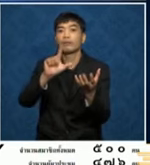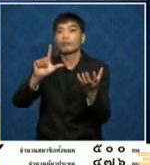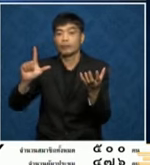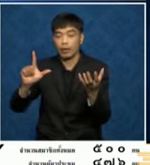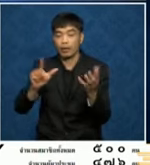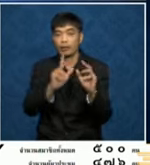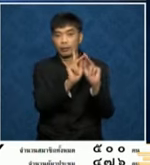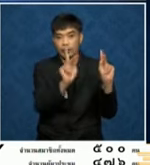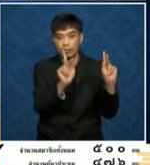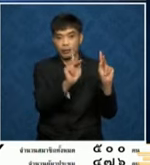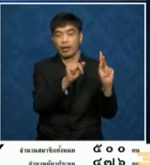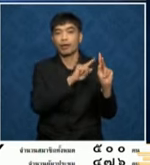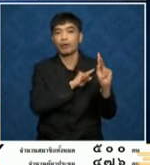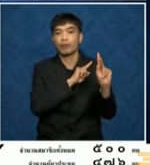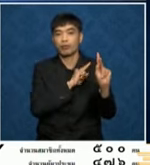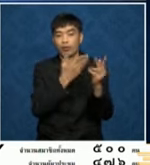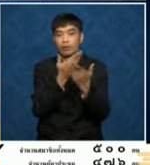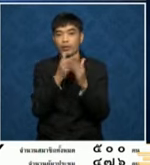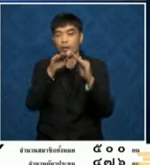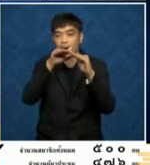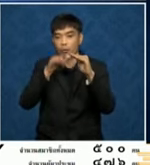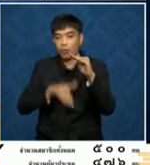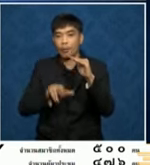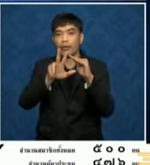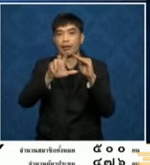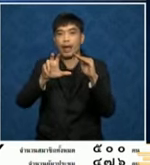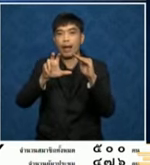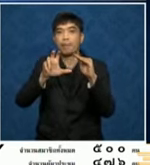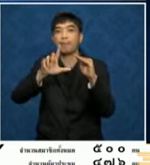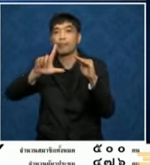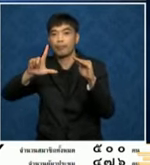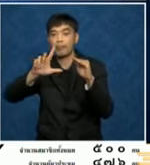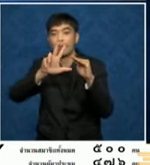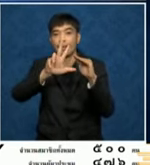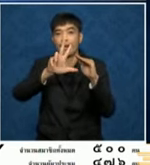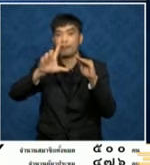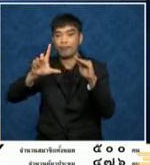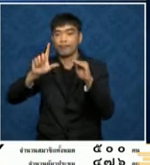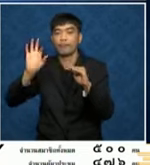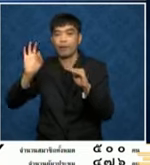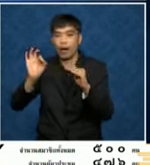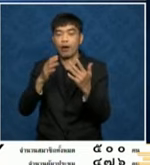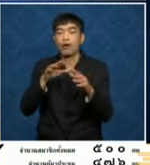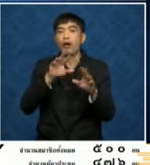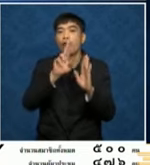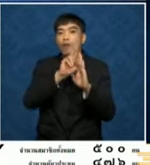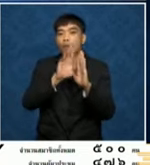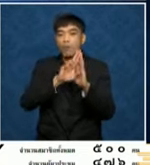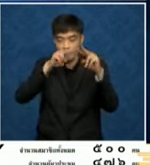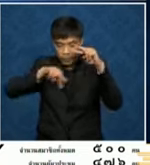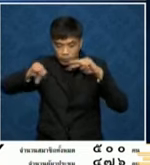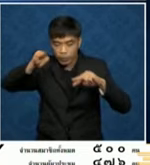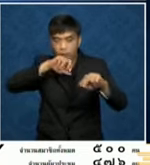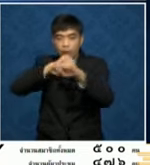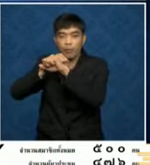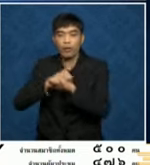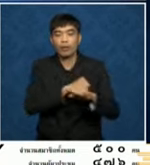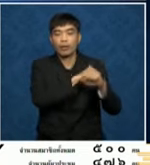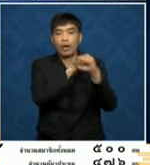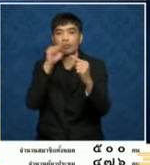กรรมาธิการงบประมาณเนี่ยมีปรับลดลงมา3ล้าน9ก็คือโครงการพัฒนาระบบเฝ้าระวังเตือนภัยคุกคามทางไซ